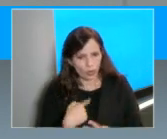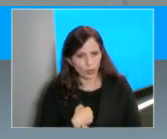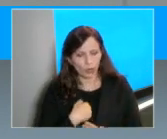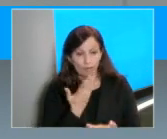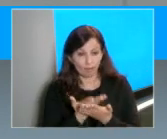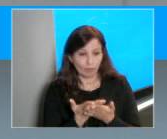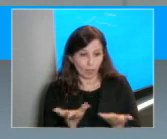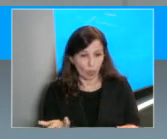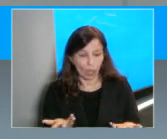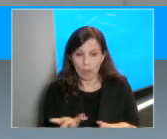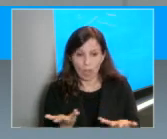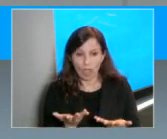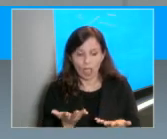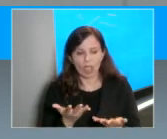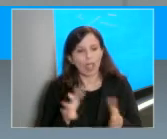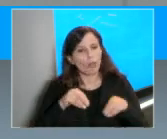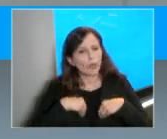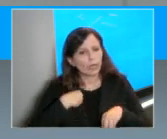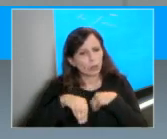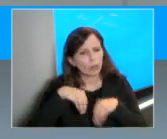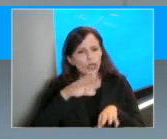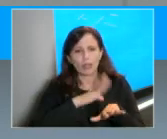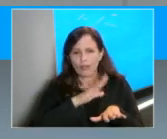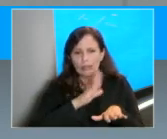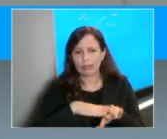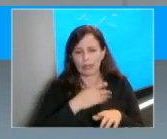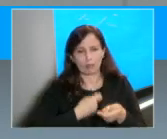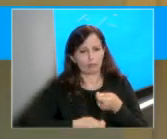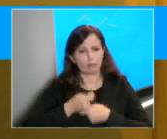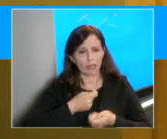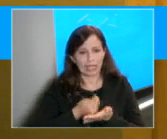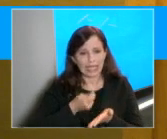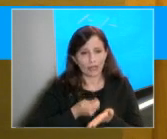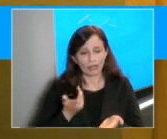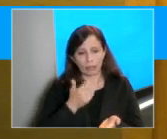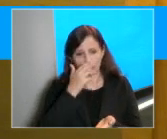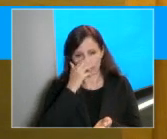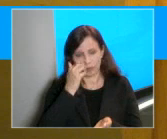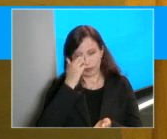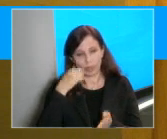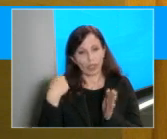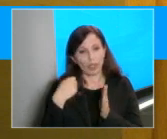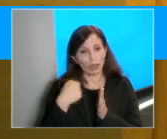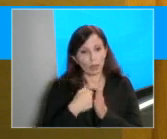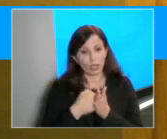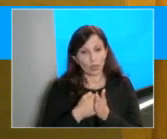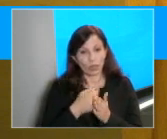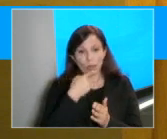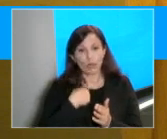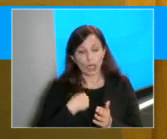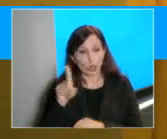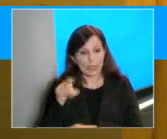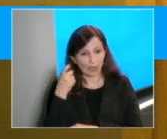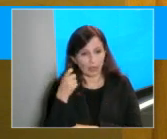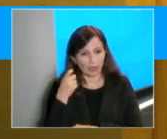גדולה, ששס אתה מוכנה להתפשר על תפקידים, על כספים, אגב, שים אגב, ממר המוסגר, בסוף אותנו מאשמים כסחתנים, מי